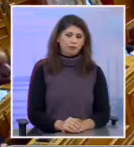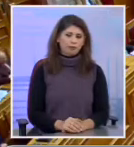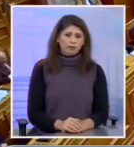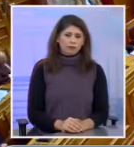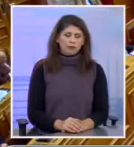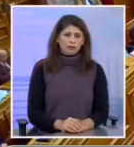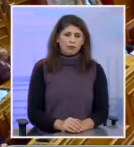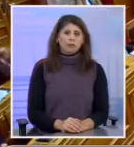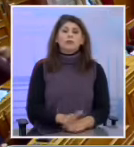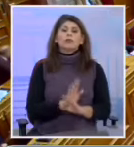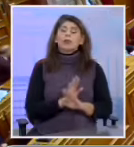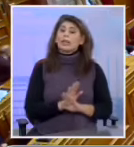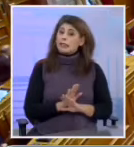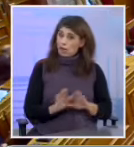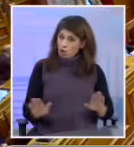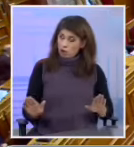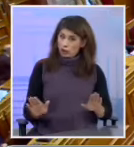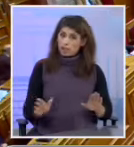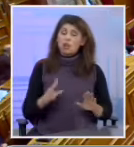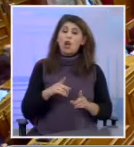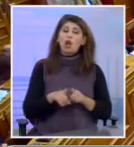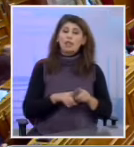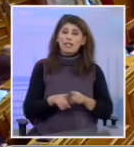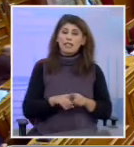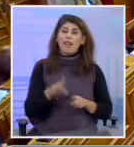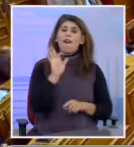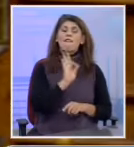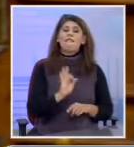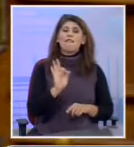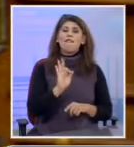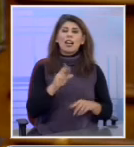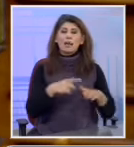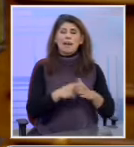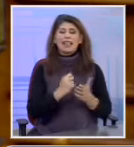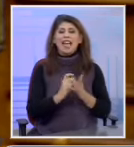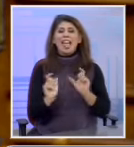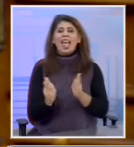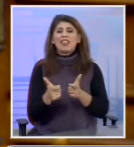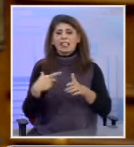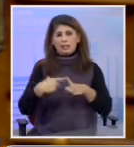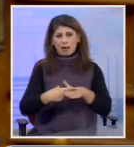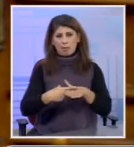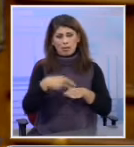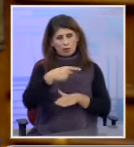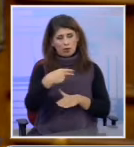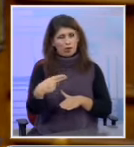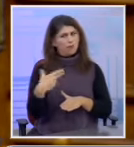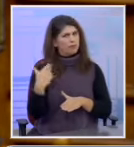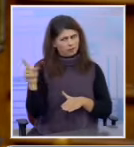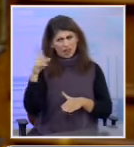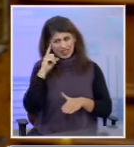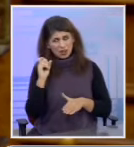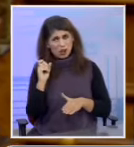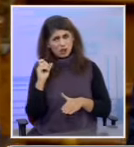ό,τι αφορά την Finance Bank και την Εθνική Τράπεζα. Έχετε γνώση